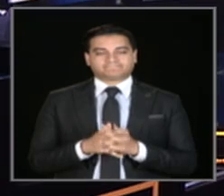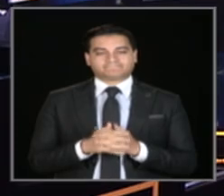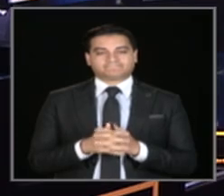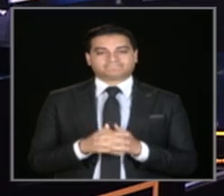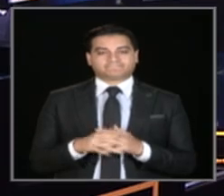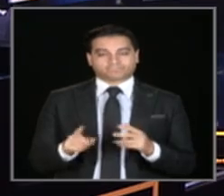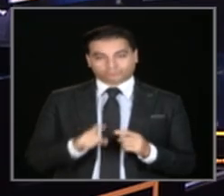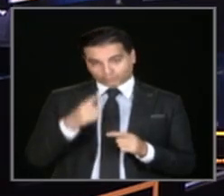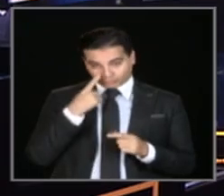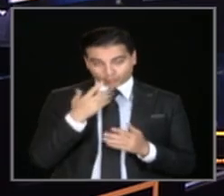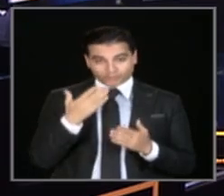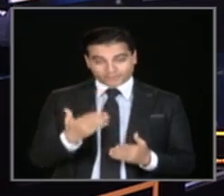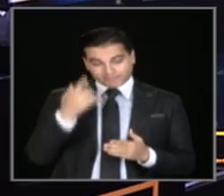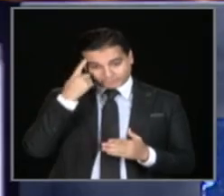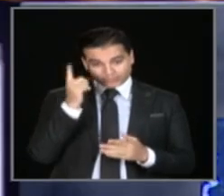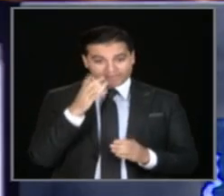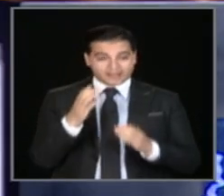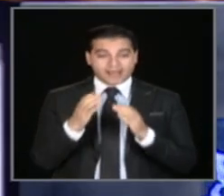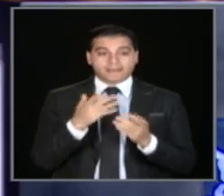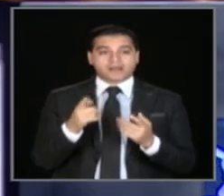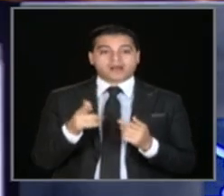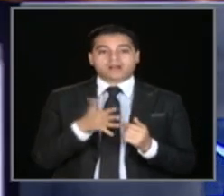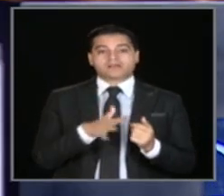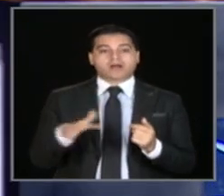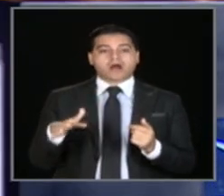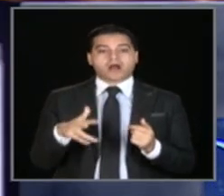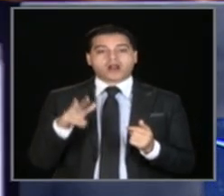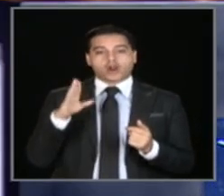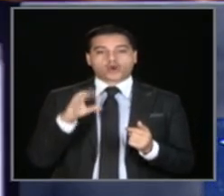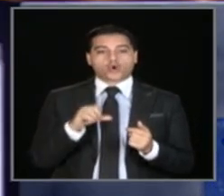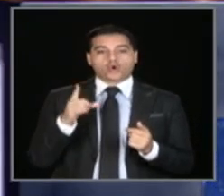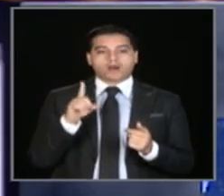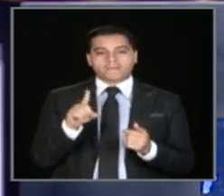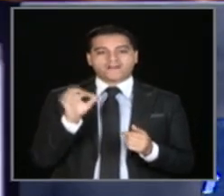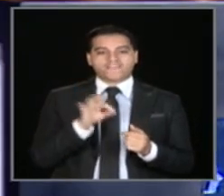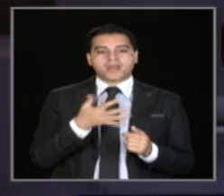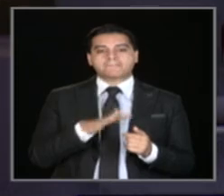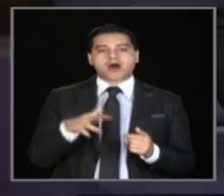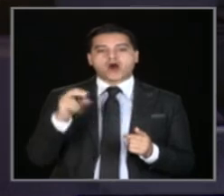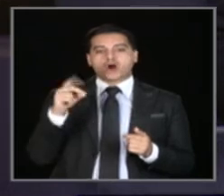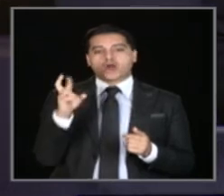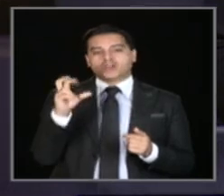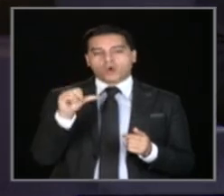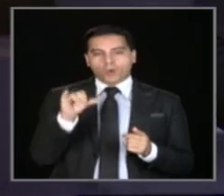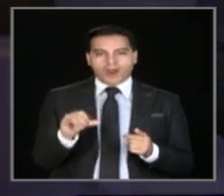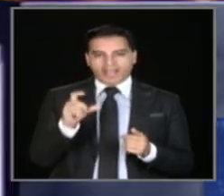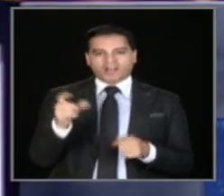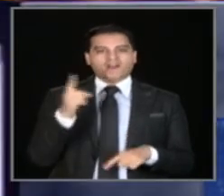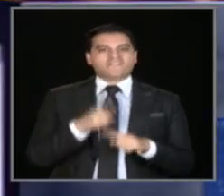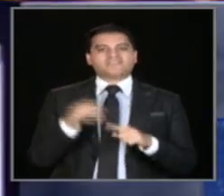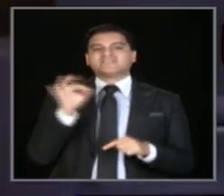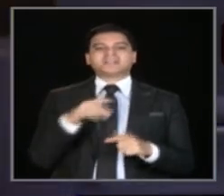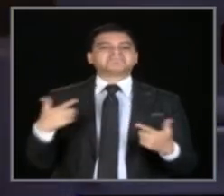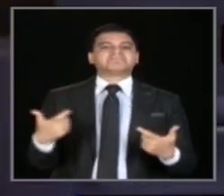تعالوا نشوف الأسئلة اللي ما تجاوبتش. نهر كورا بيصب في بحر قزوين. في أي معركة